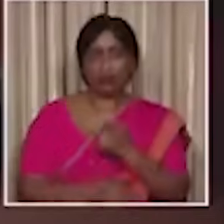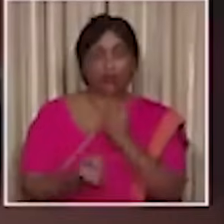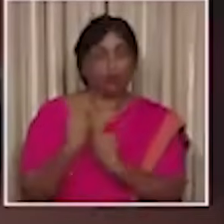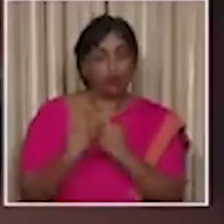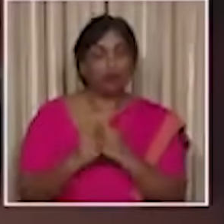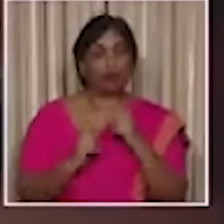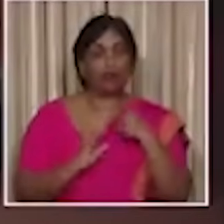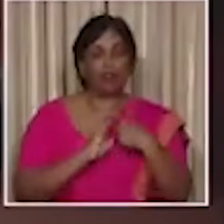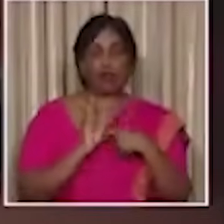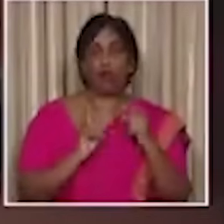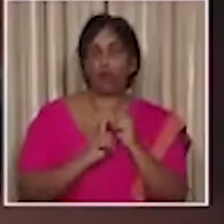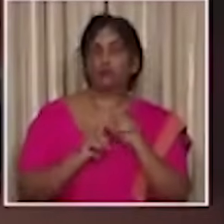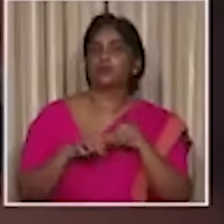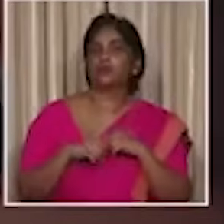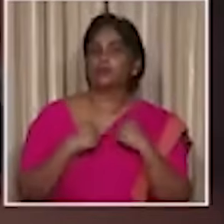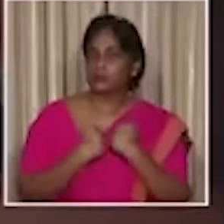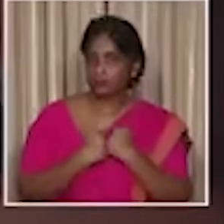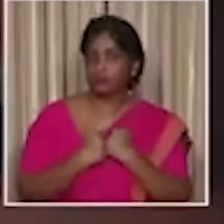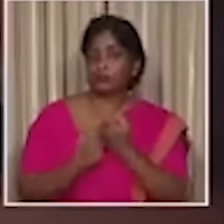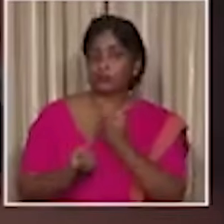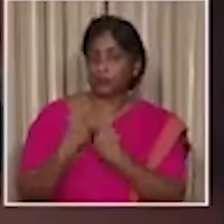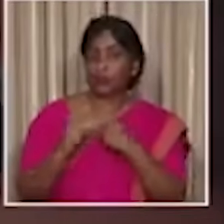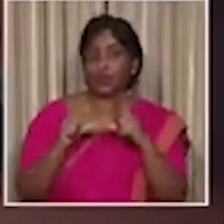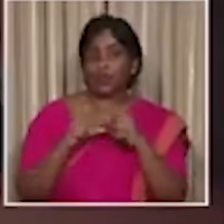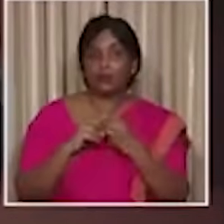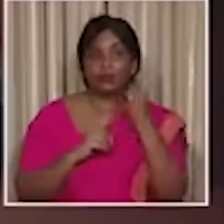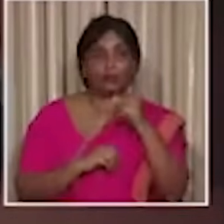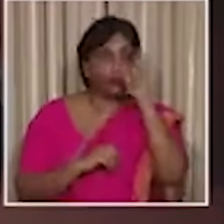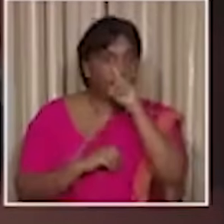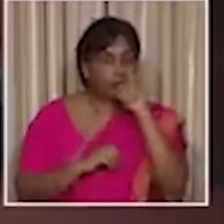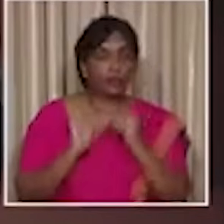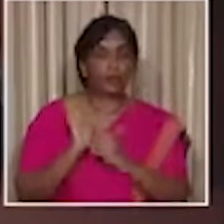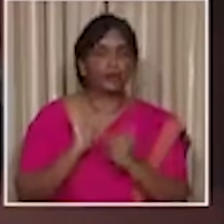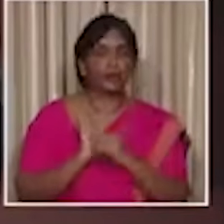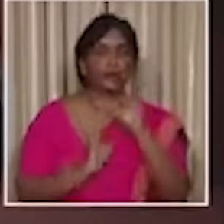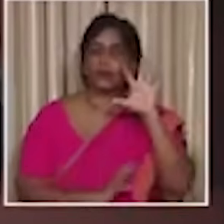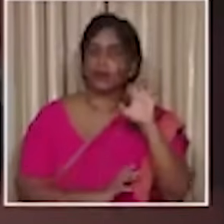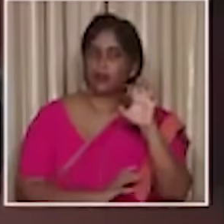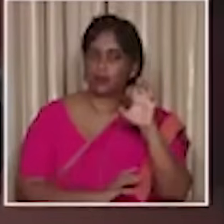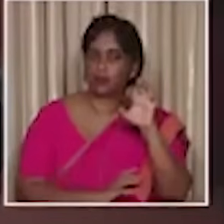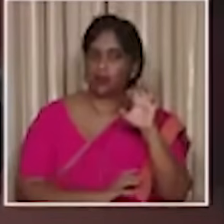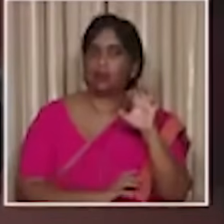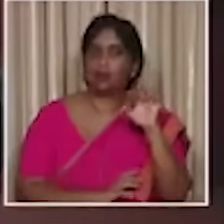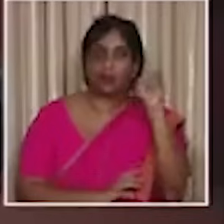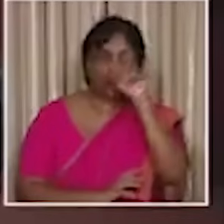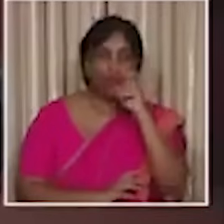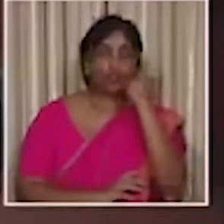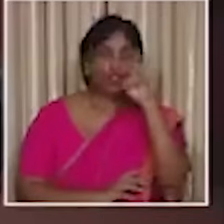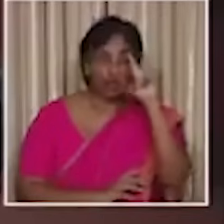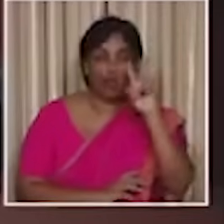langka pospet sama agama itu terai. Egal anda kanimi bola patr laba dilat ini masa kita metik tuan pan dah. Ekat masa tu lata heta